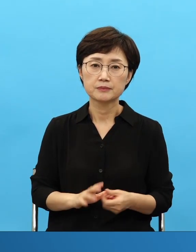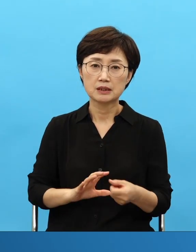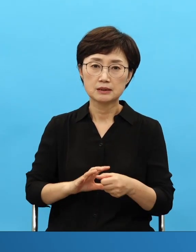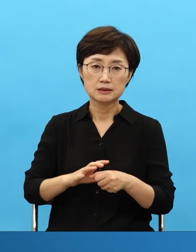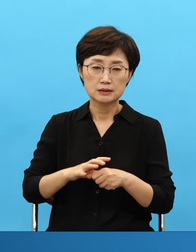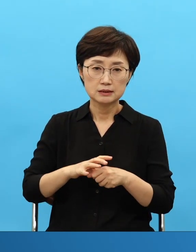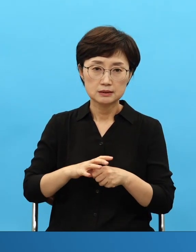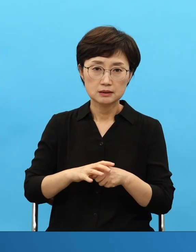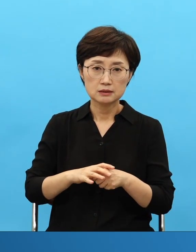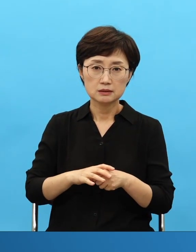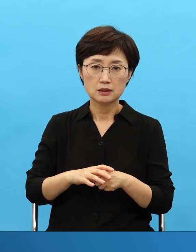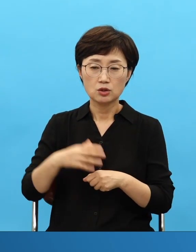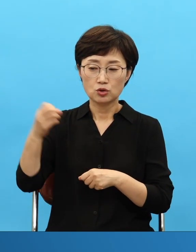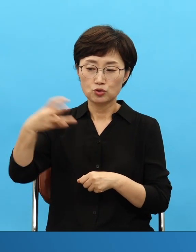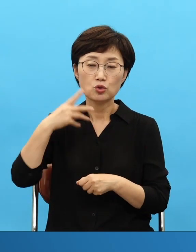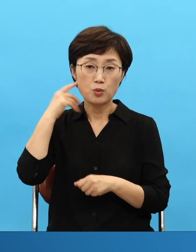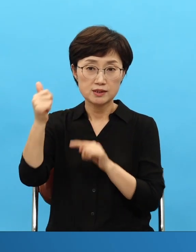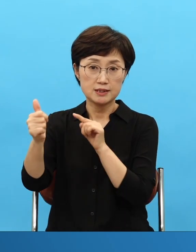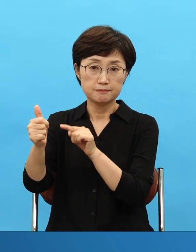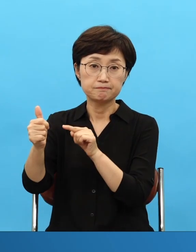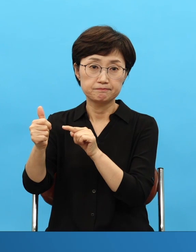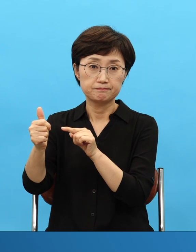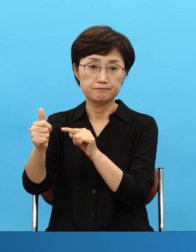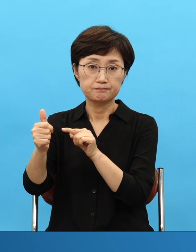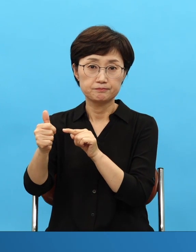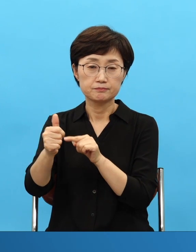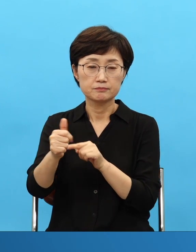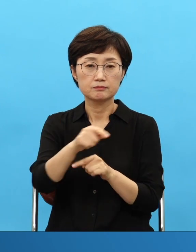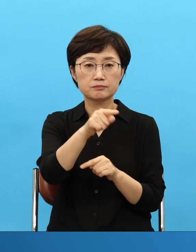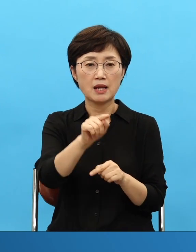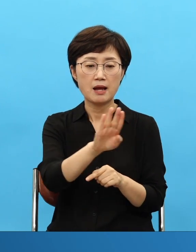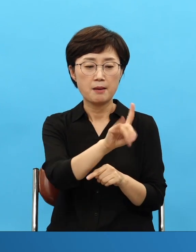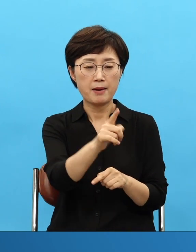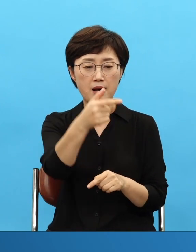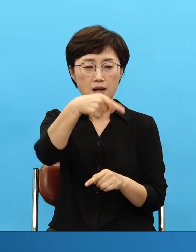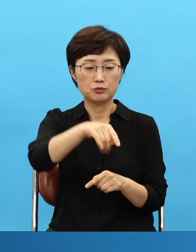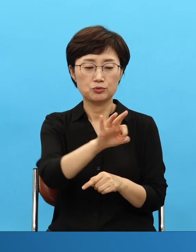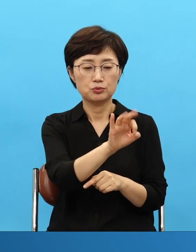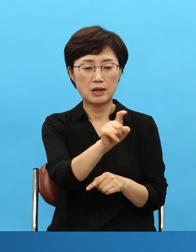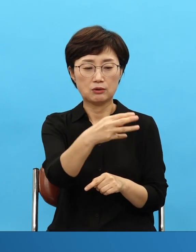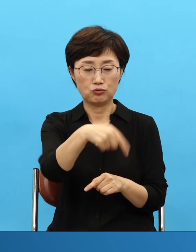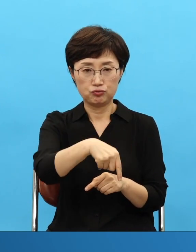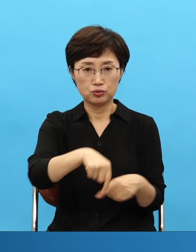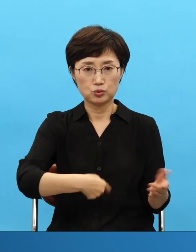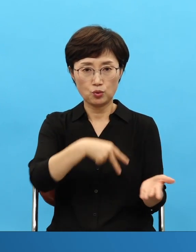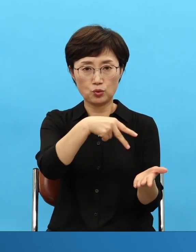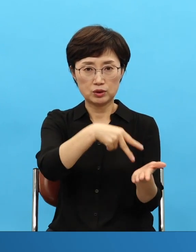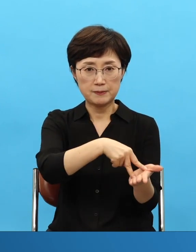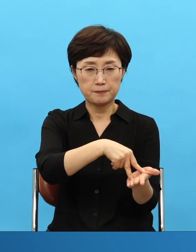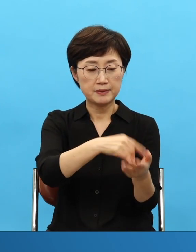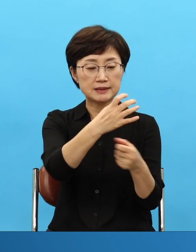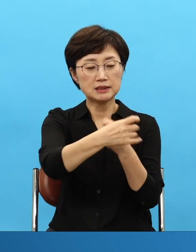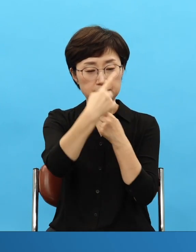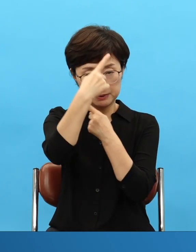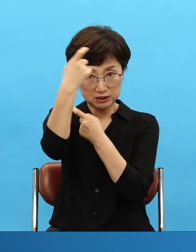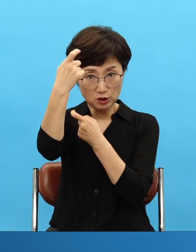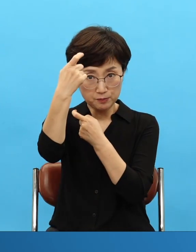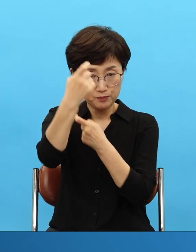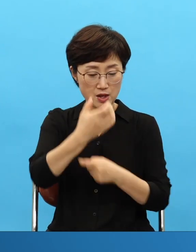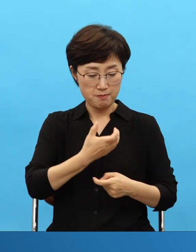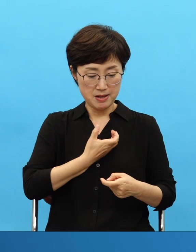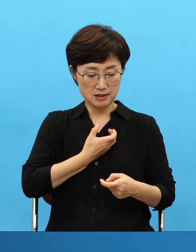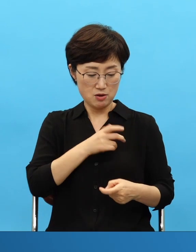세계복음화 상임위원회 총재 류광수 목사가 WRC 기간 중 바누아투 독립 40주년 기념 메달과 명예